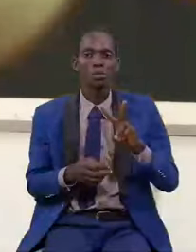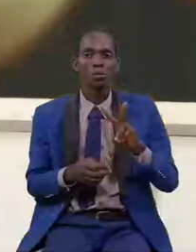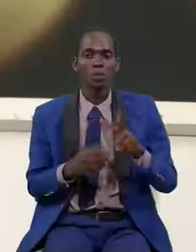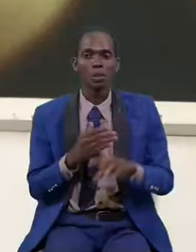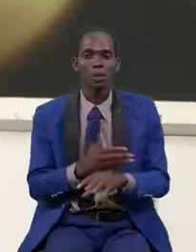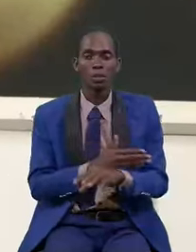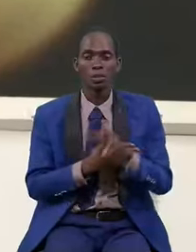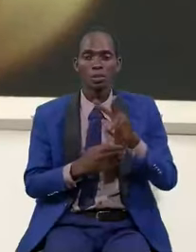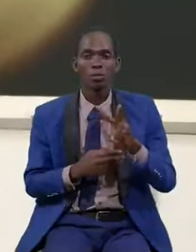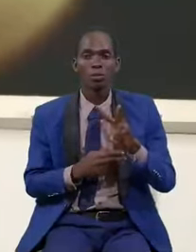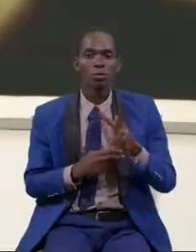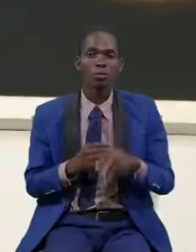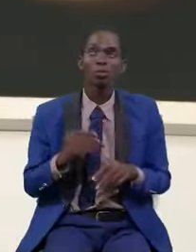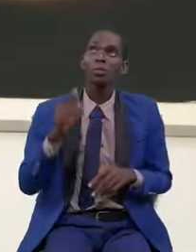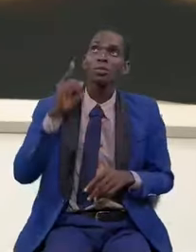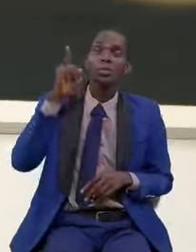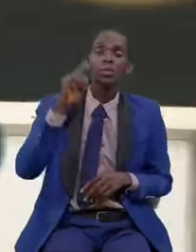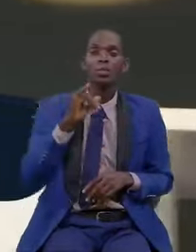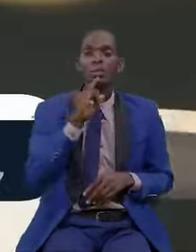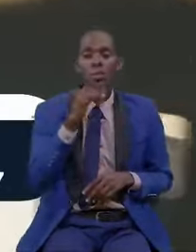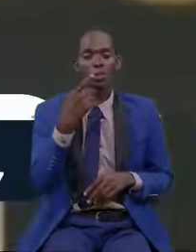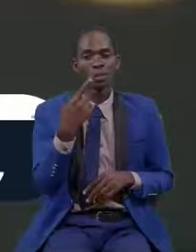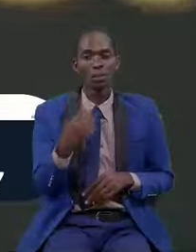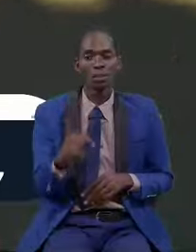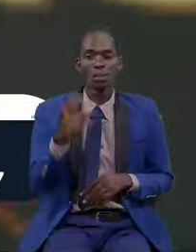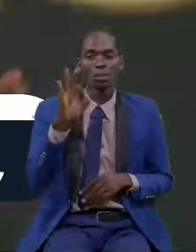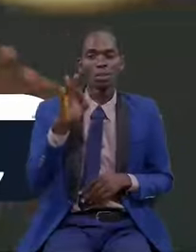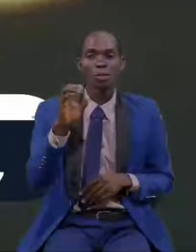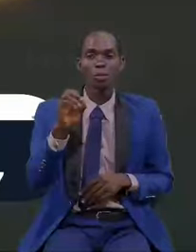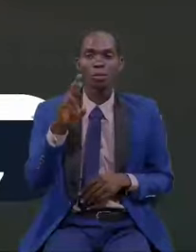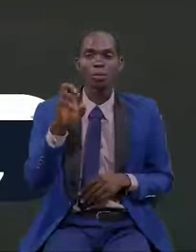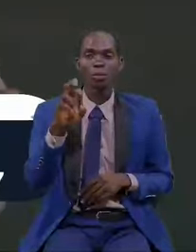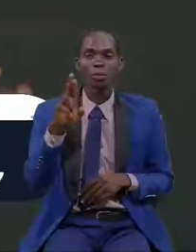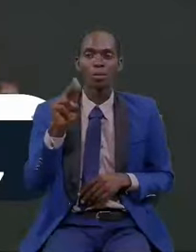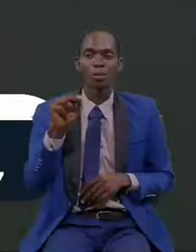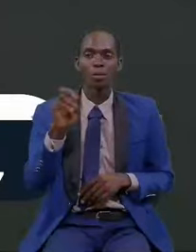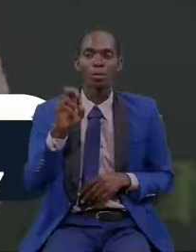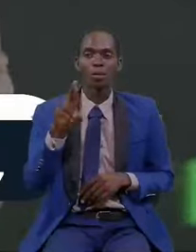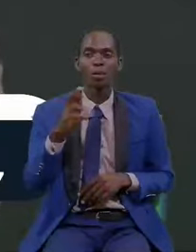numéro 2 ici. Il est le précurseur pour tous les croyants.